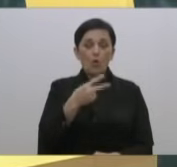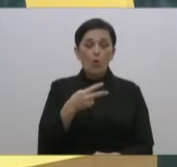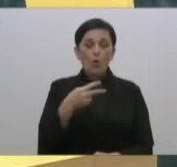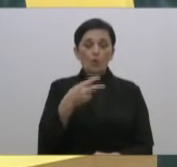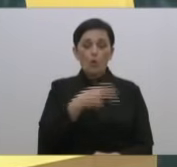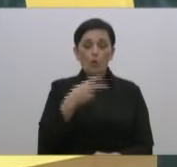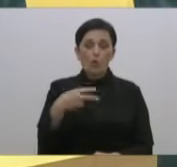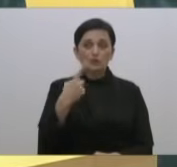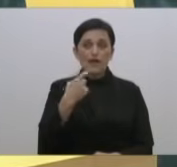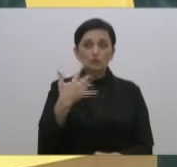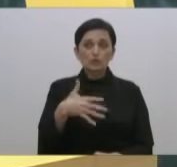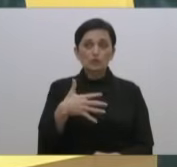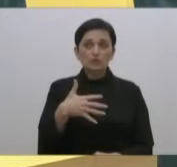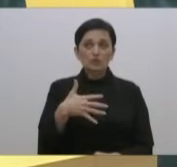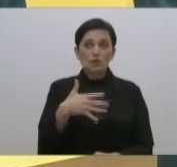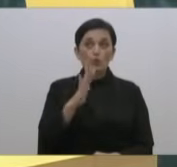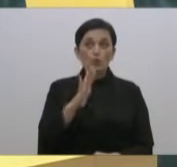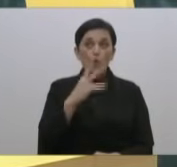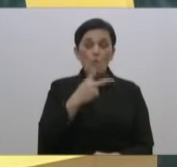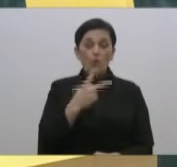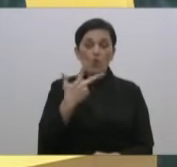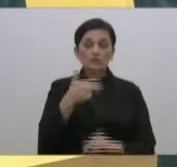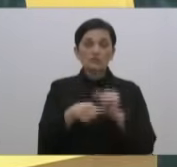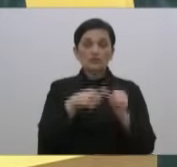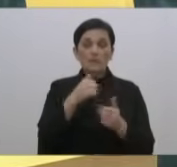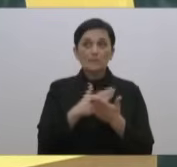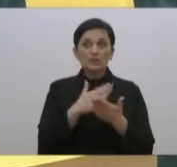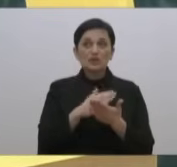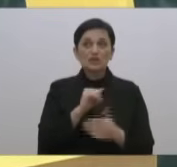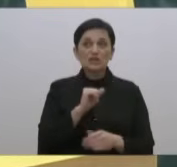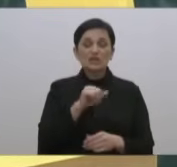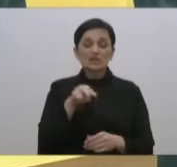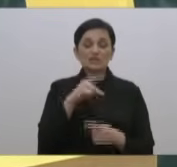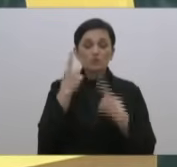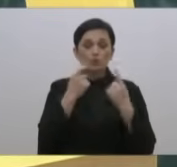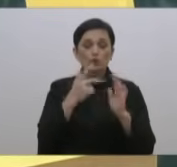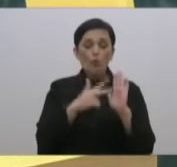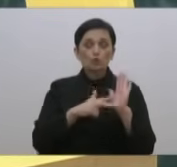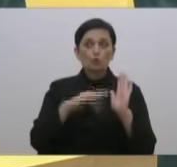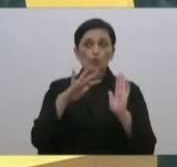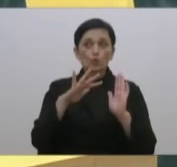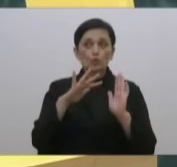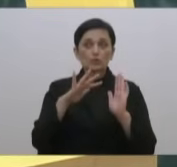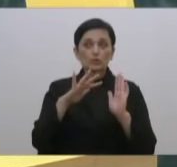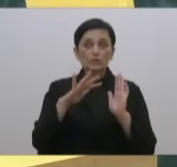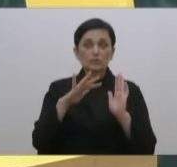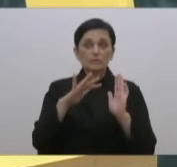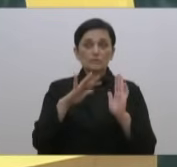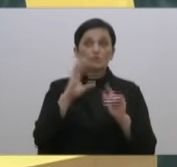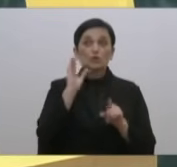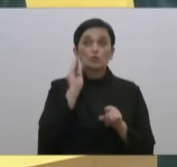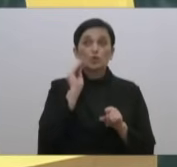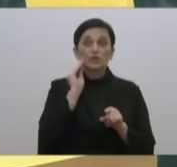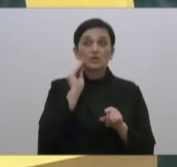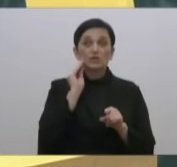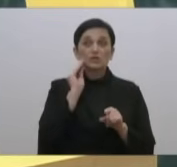2022 წელს 150, ხოლო 2023 წელი არის ივლისის მონაცემებით 85. მაშინ